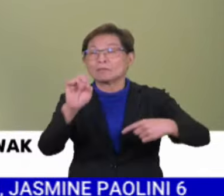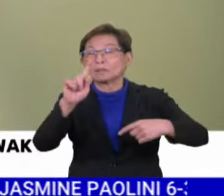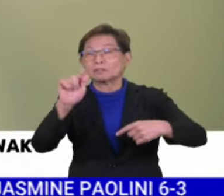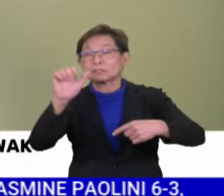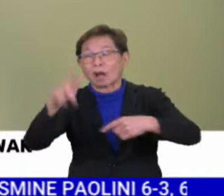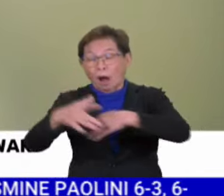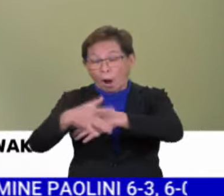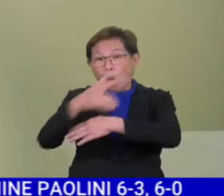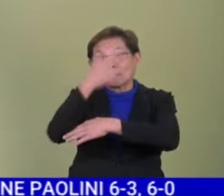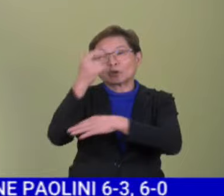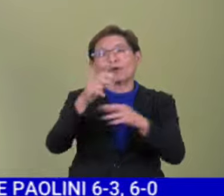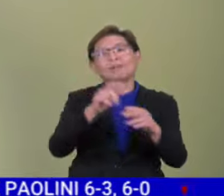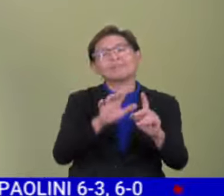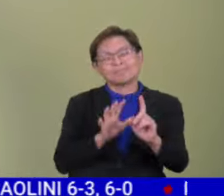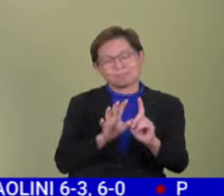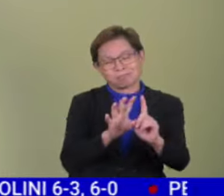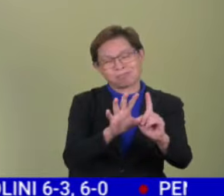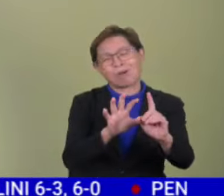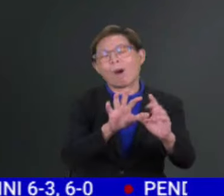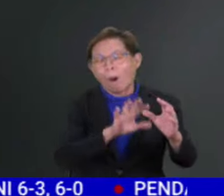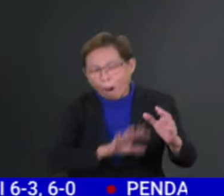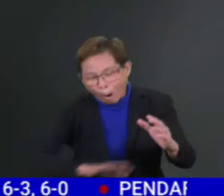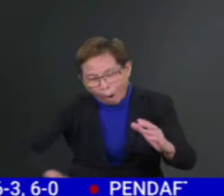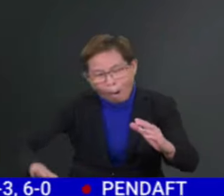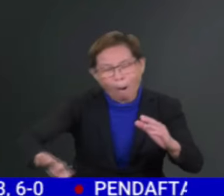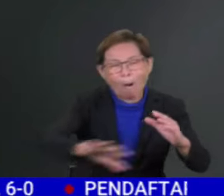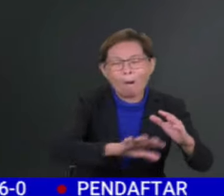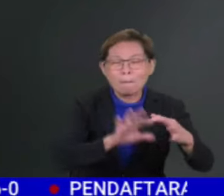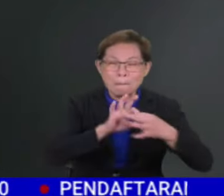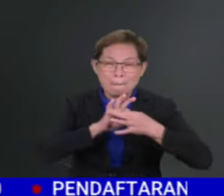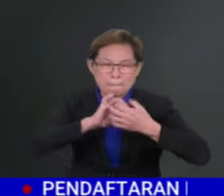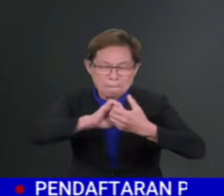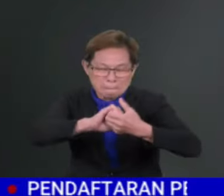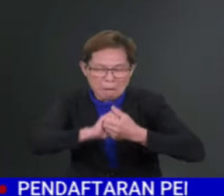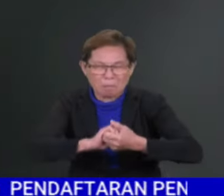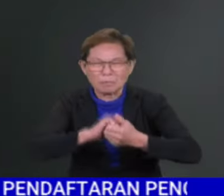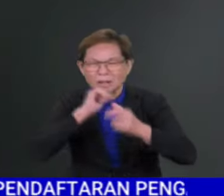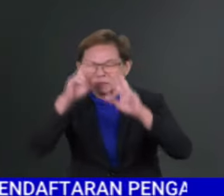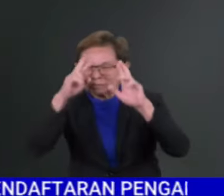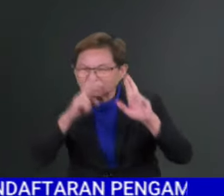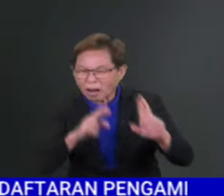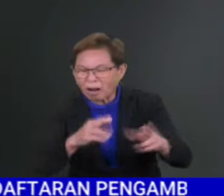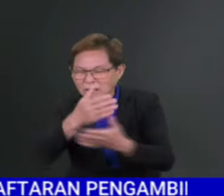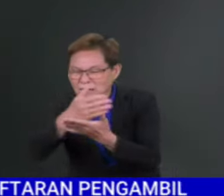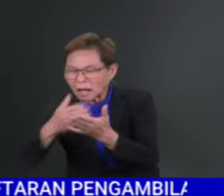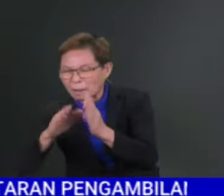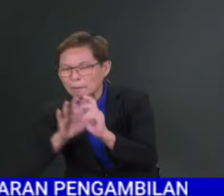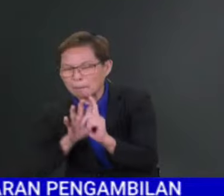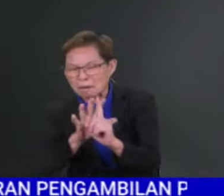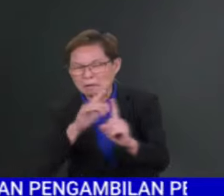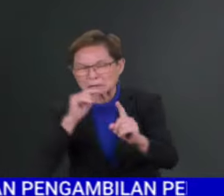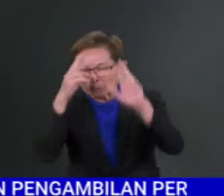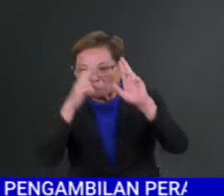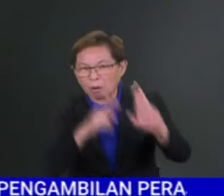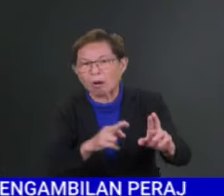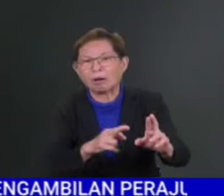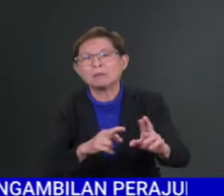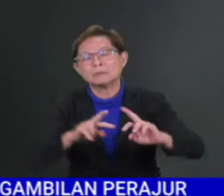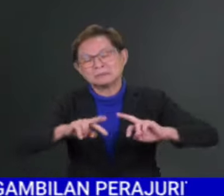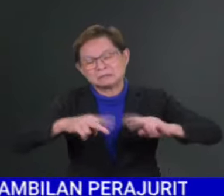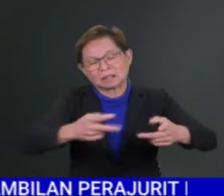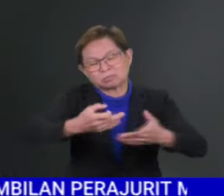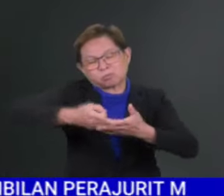kerana pengikutnya bersatu. Tetapi protes dan ketidaksetiaan dalam kalangan pengikut membawa pada